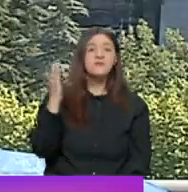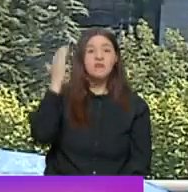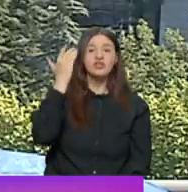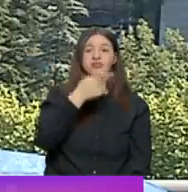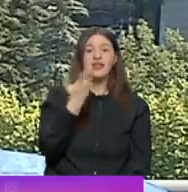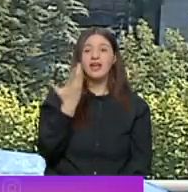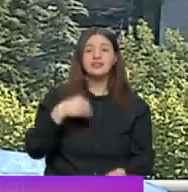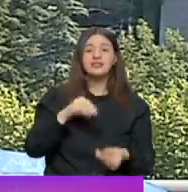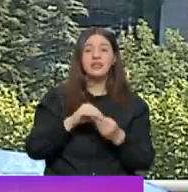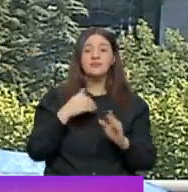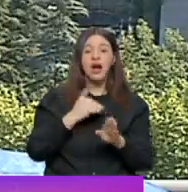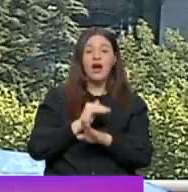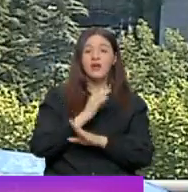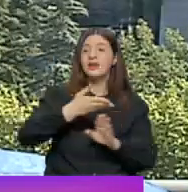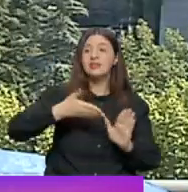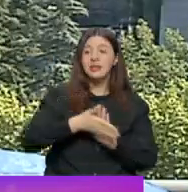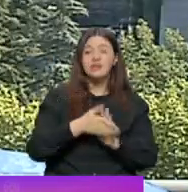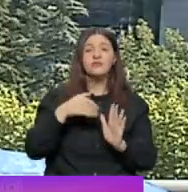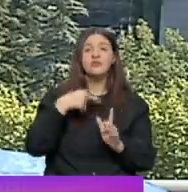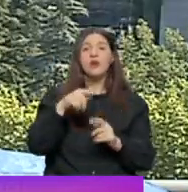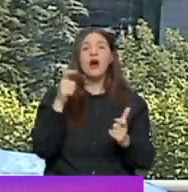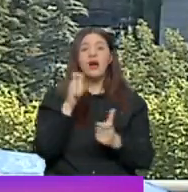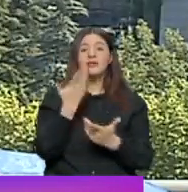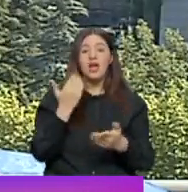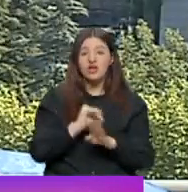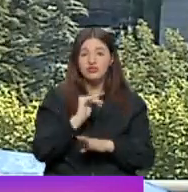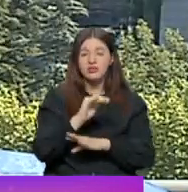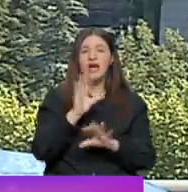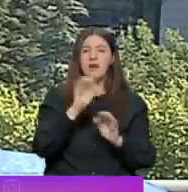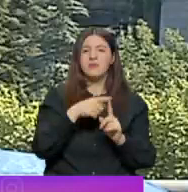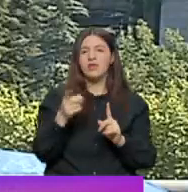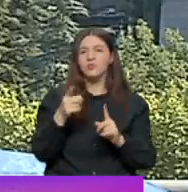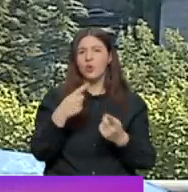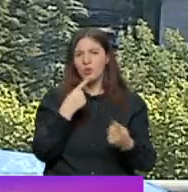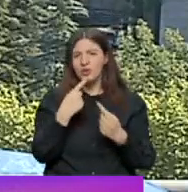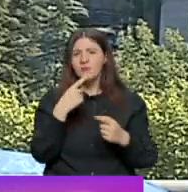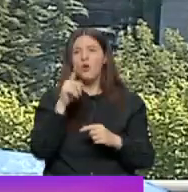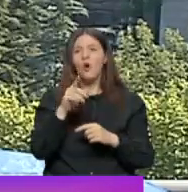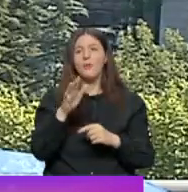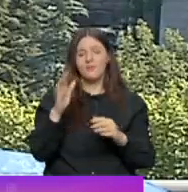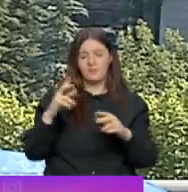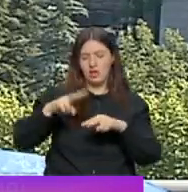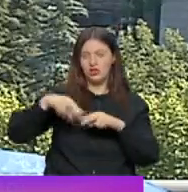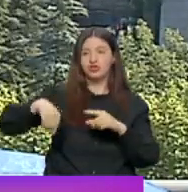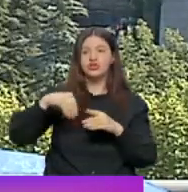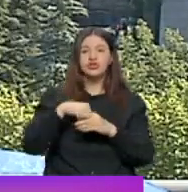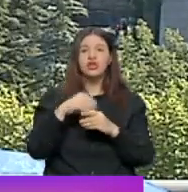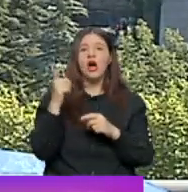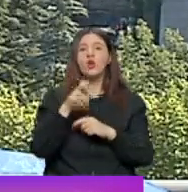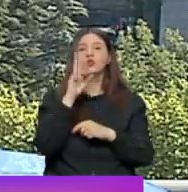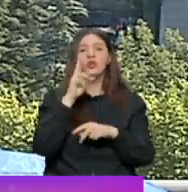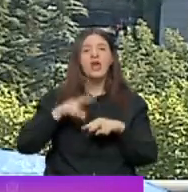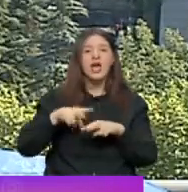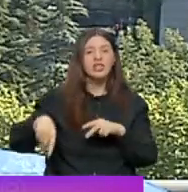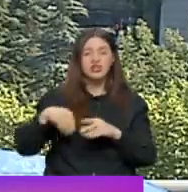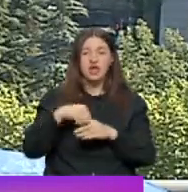başında hangi zamlar hayatımıza girdi, biz bu ay neler yaşadık. Hem bir yandan bunu konuşalım o başlık altında, ay sonu başlığı altında,